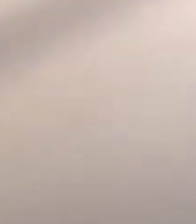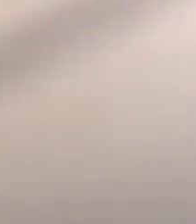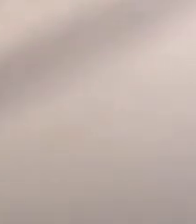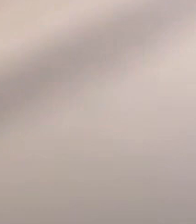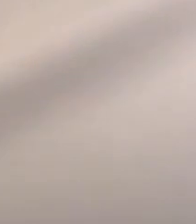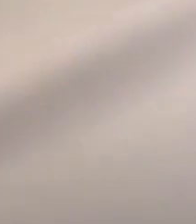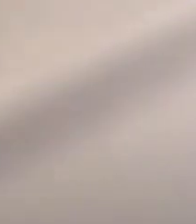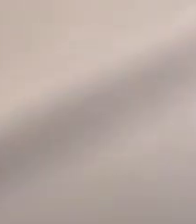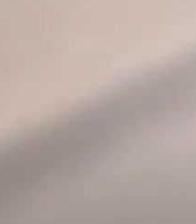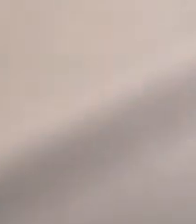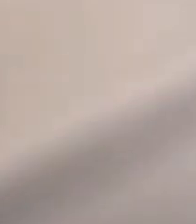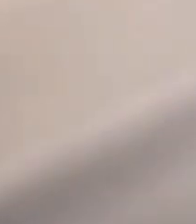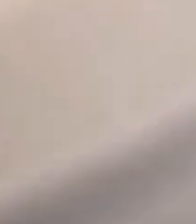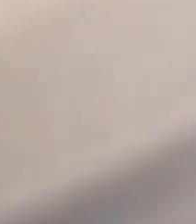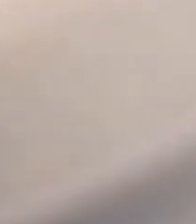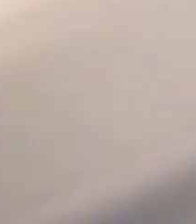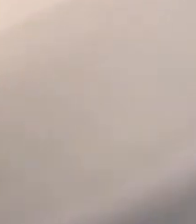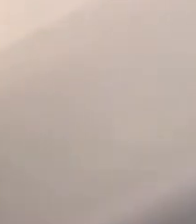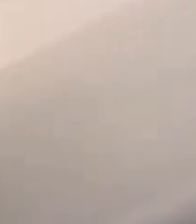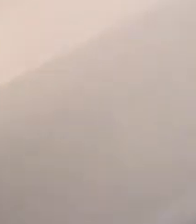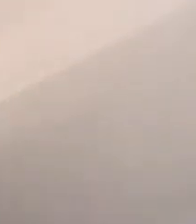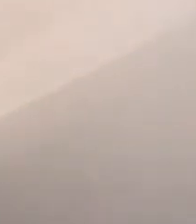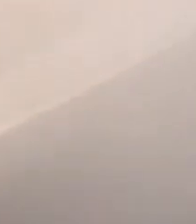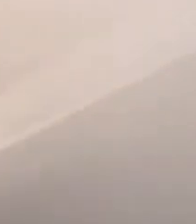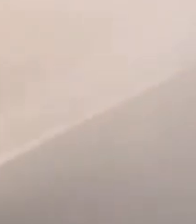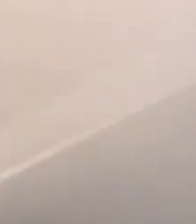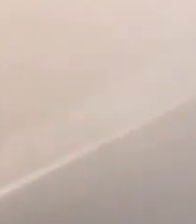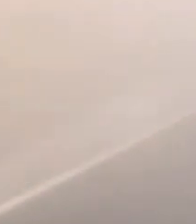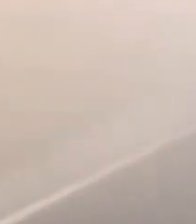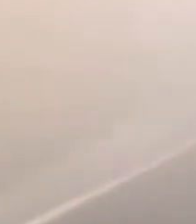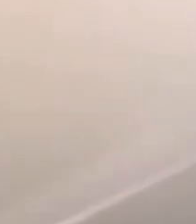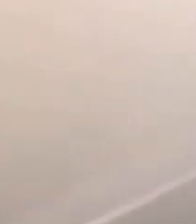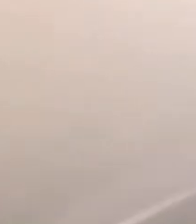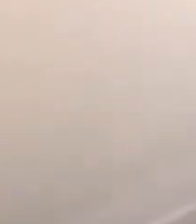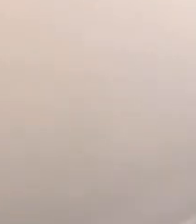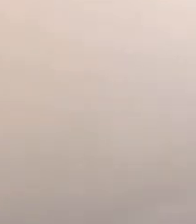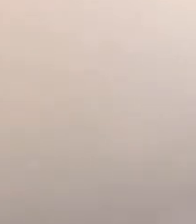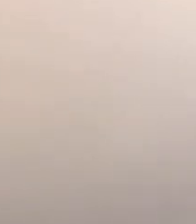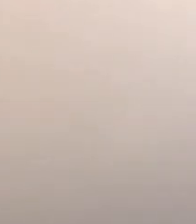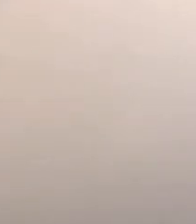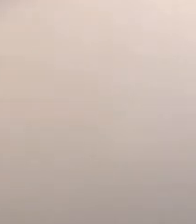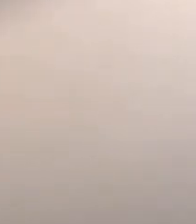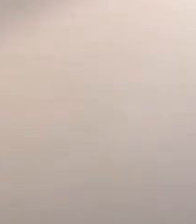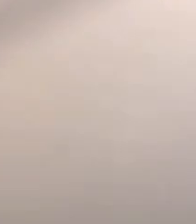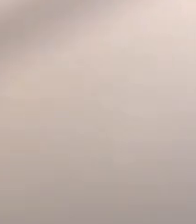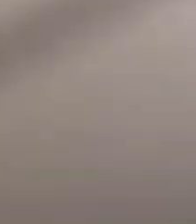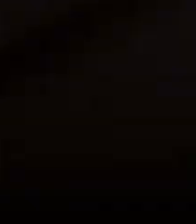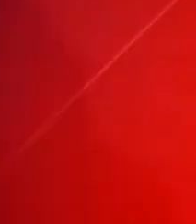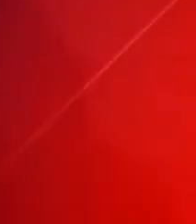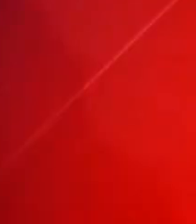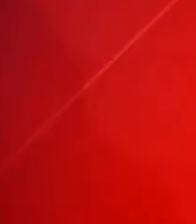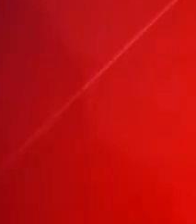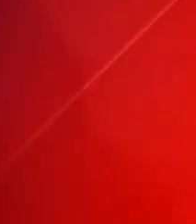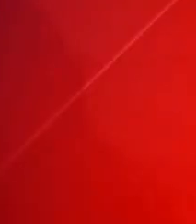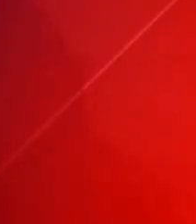sa GMA Pinoy TV at sa www.gmanews.tv.